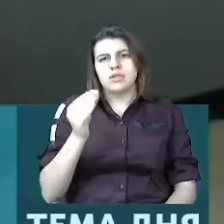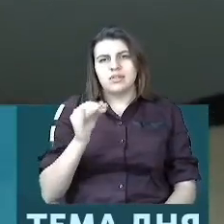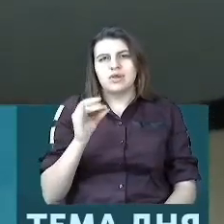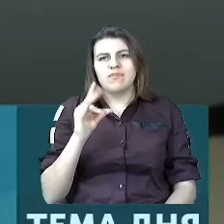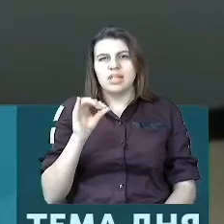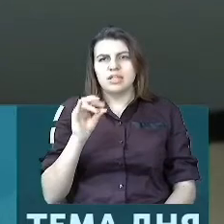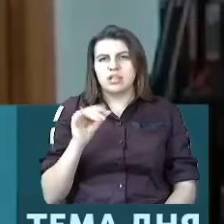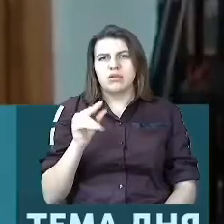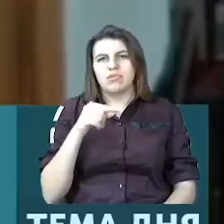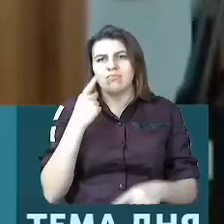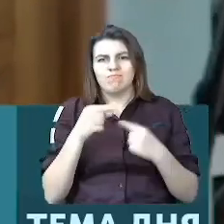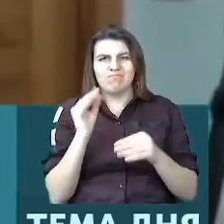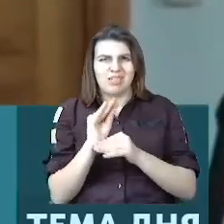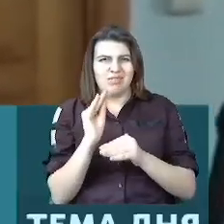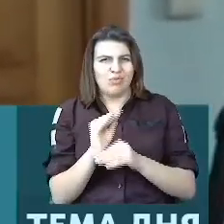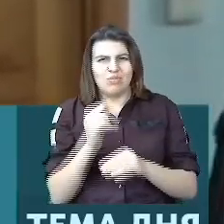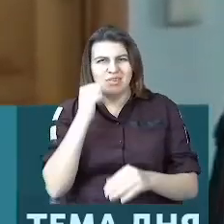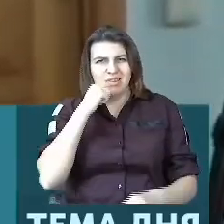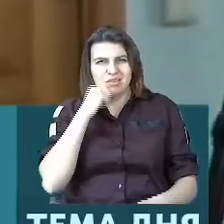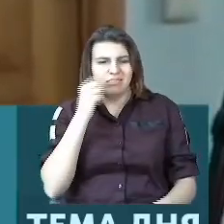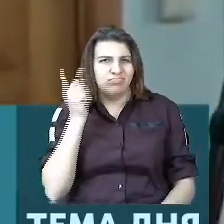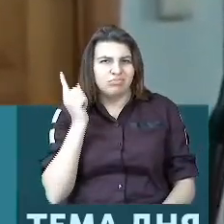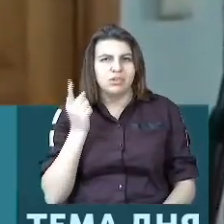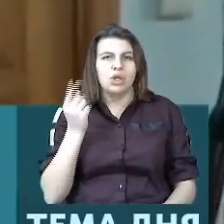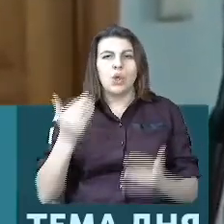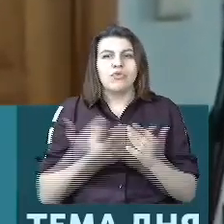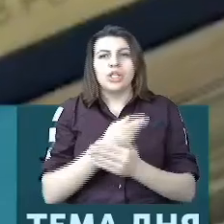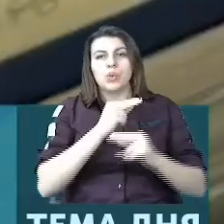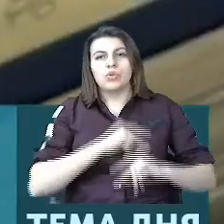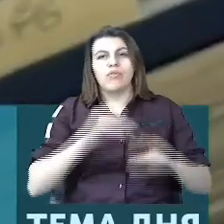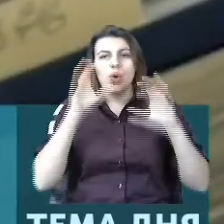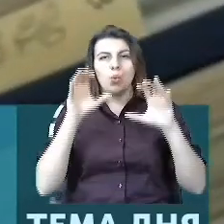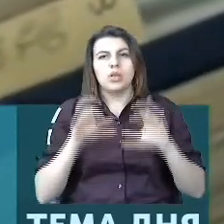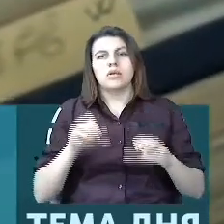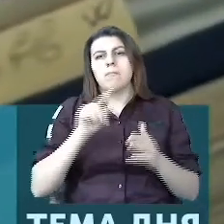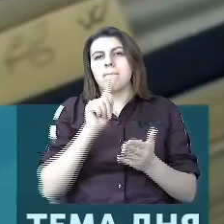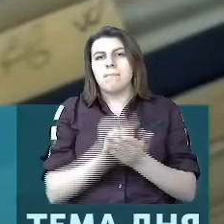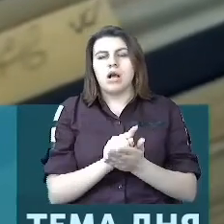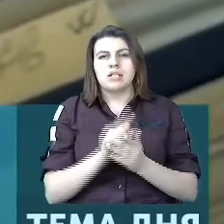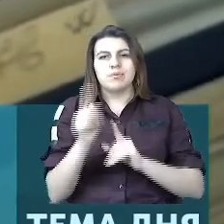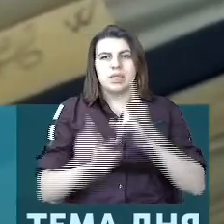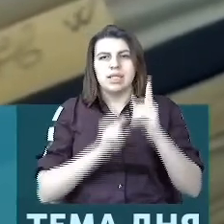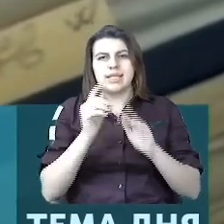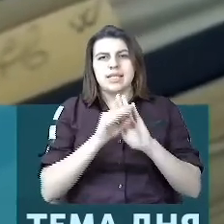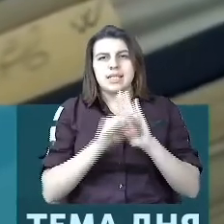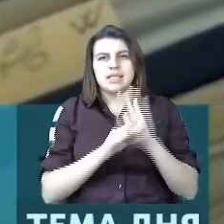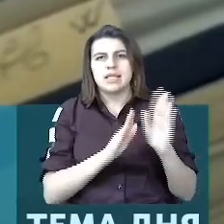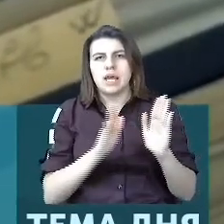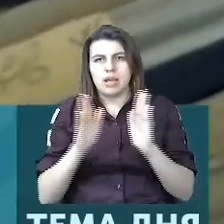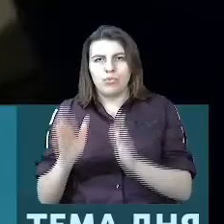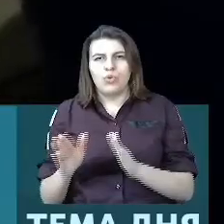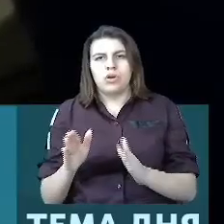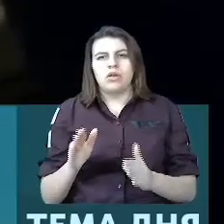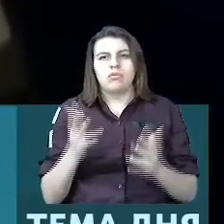положень та вважають їх застарілими. Новий трудовий кодекс має змінити систему трудових договорів та підходи до нарахування відпусток.